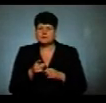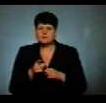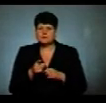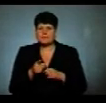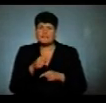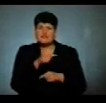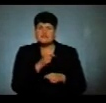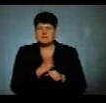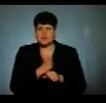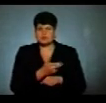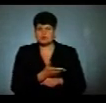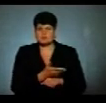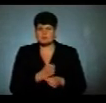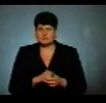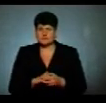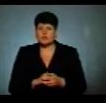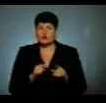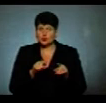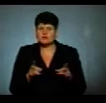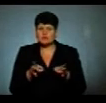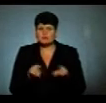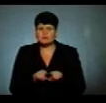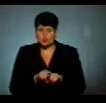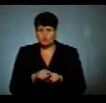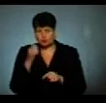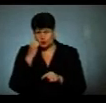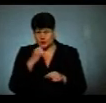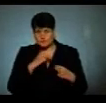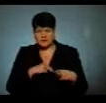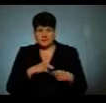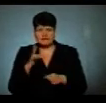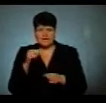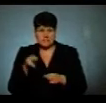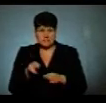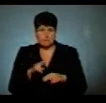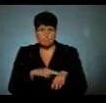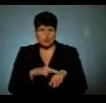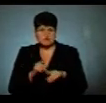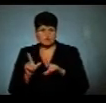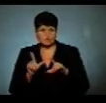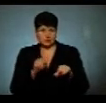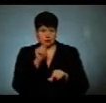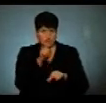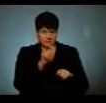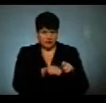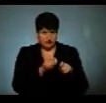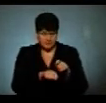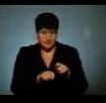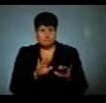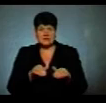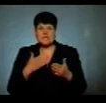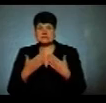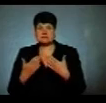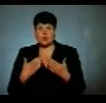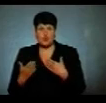чому він працює. Тут треба також подякувати за оперативність працівникам Нацполіції, які виїхали туди з перевіркою. Після спілкування